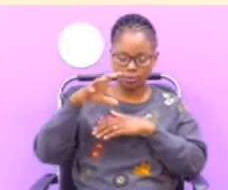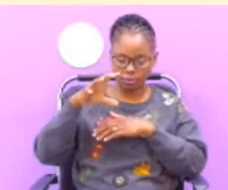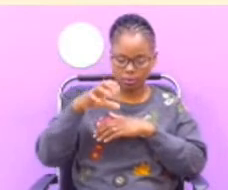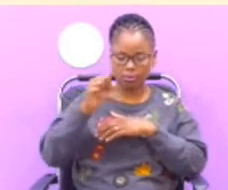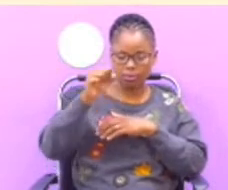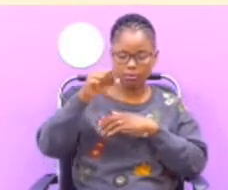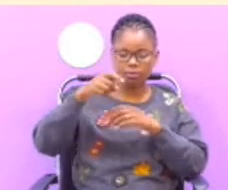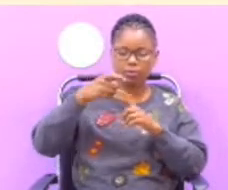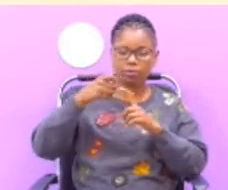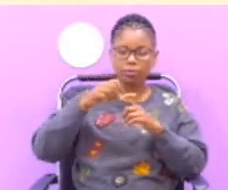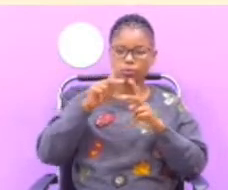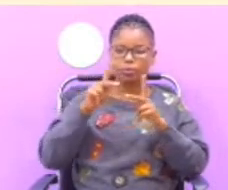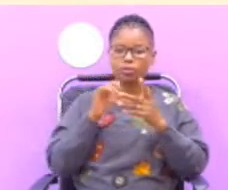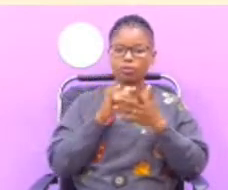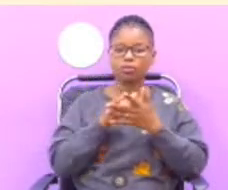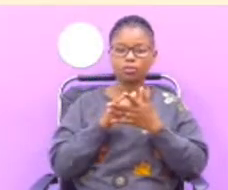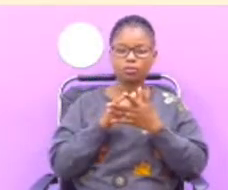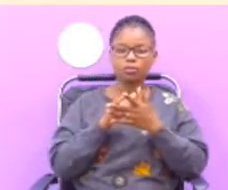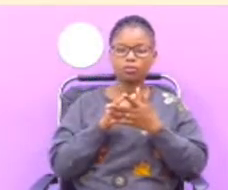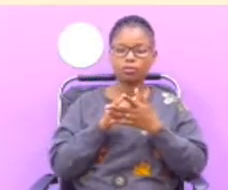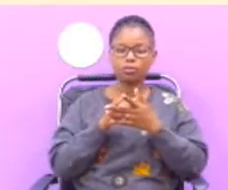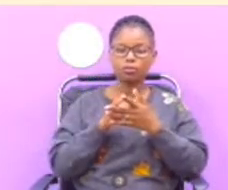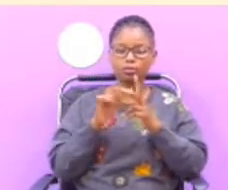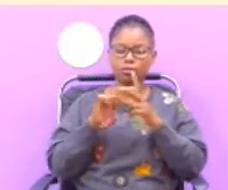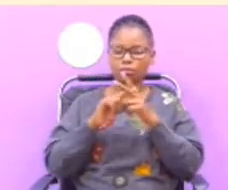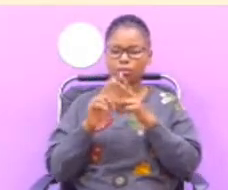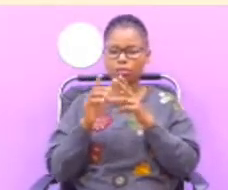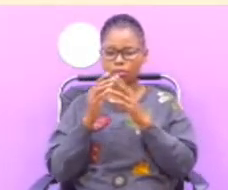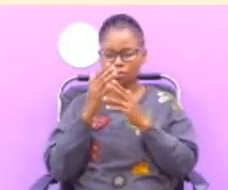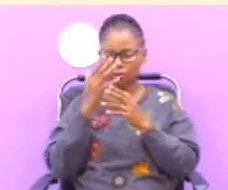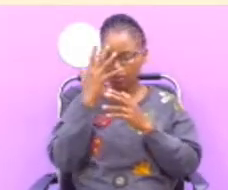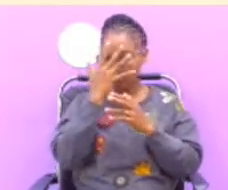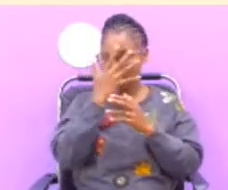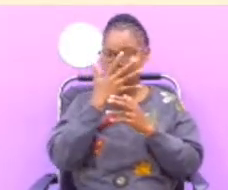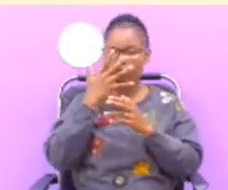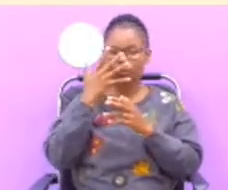andũ aya ona mageria kũũrĩra ũthiũ wa mwathani marĩ mũhuro wa riũa